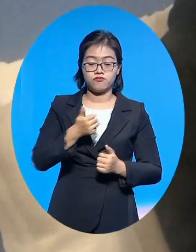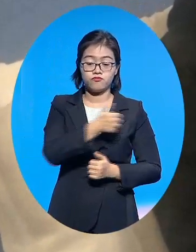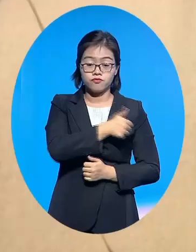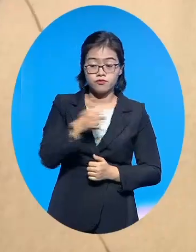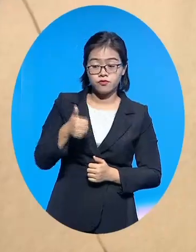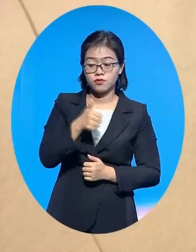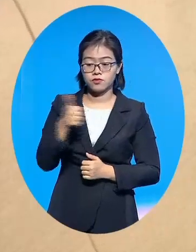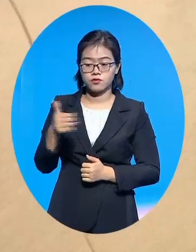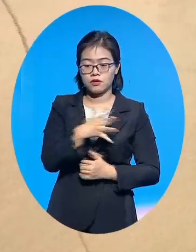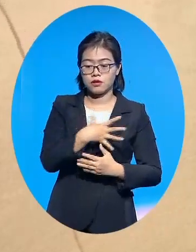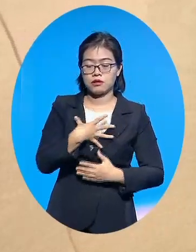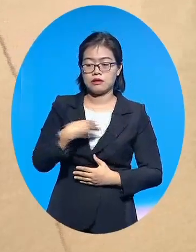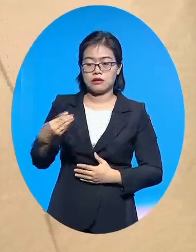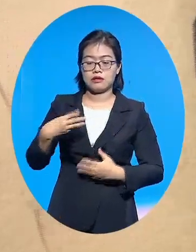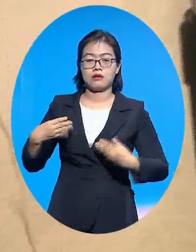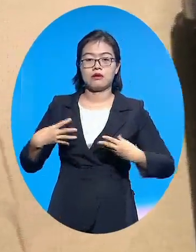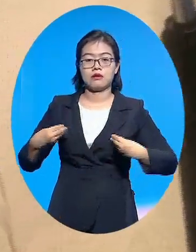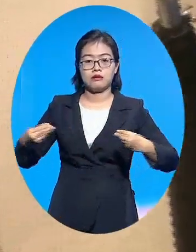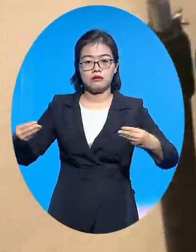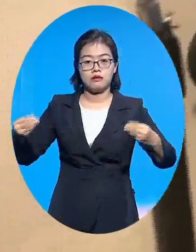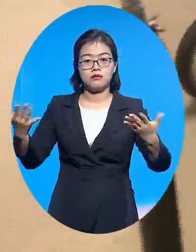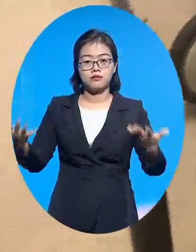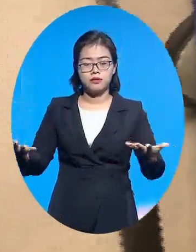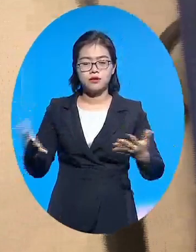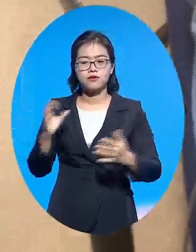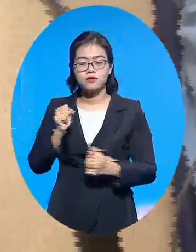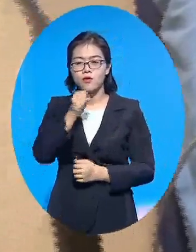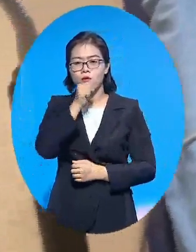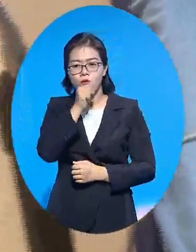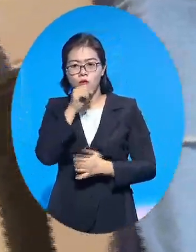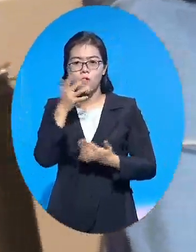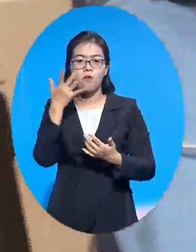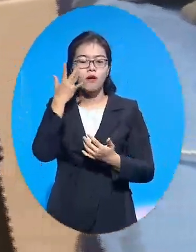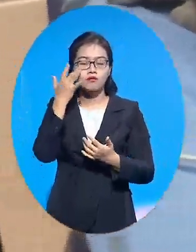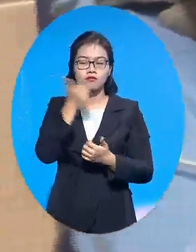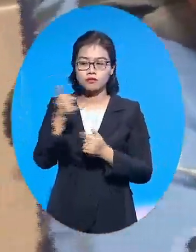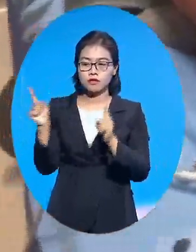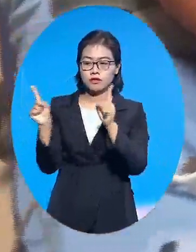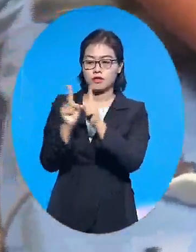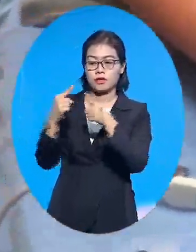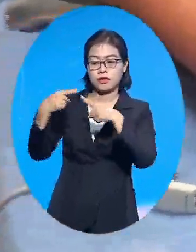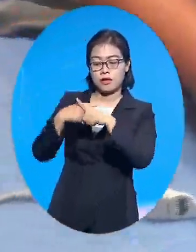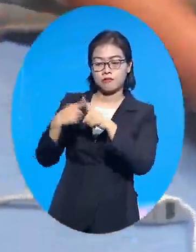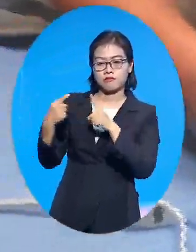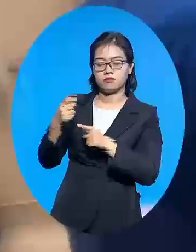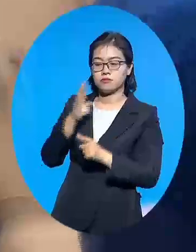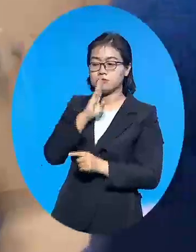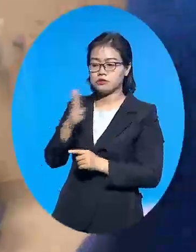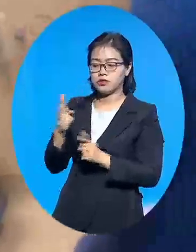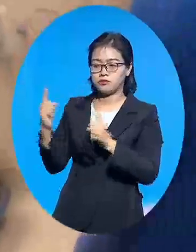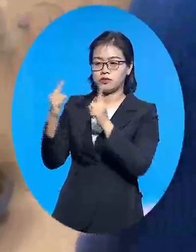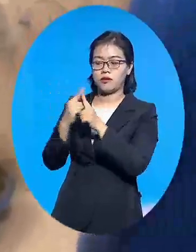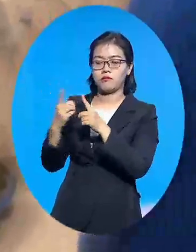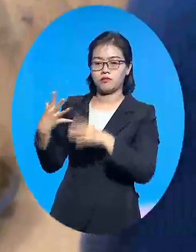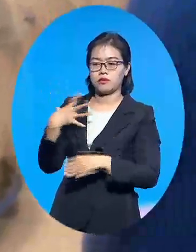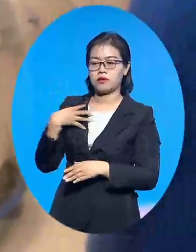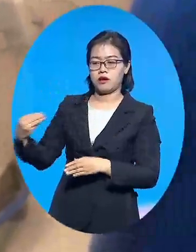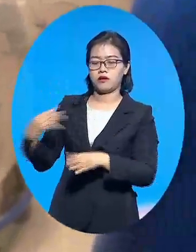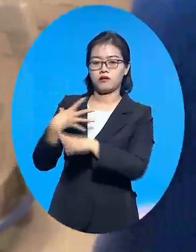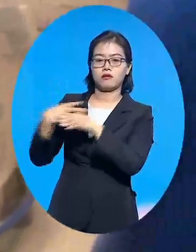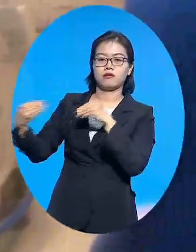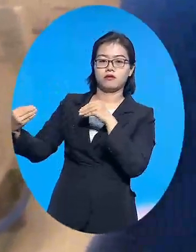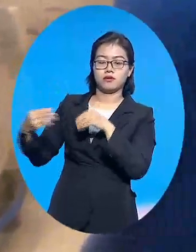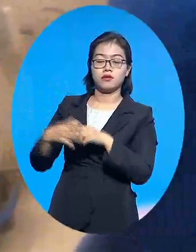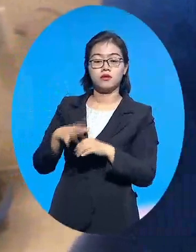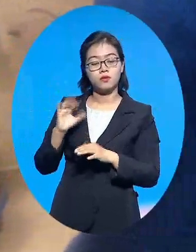qua dịch tiết đường hô hấp bị nhiễm virus như ho hắt hơi hoặc tiếp xúc trực tiếp virus này có thể tồn tại nhiều giờ trên các